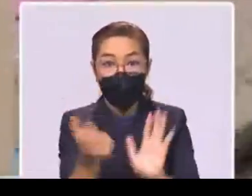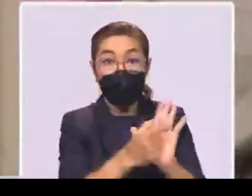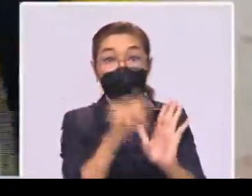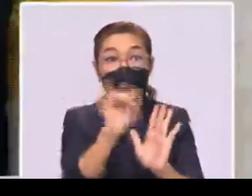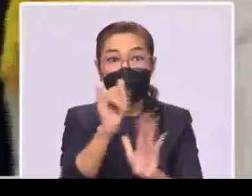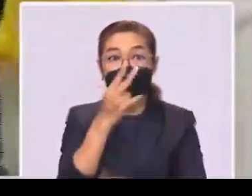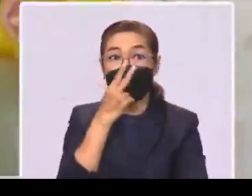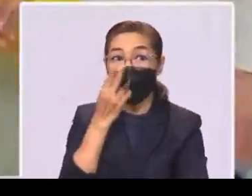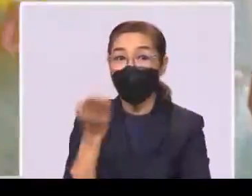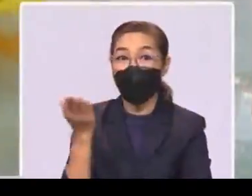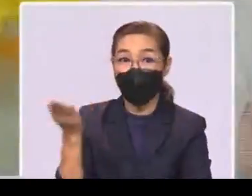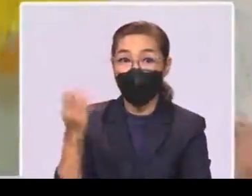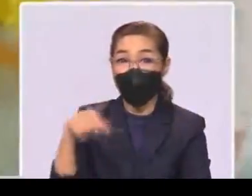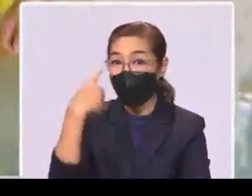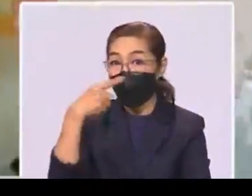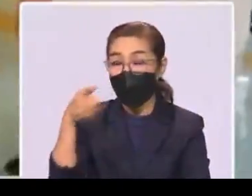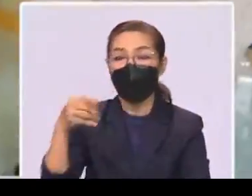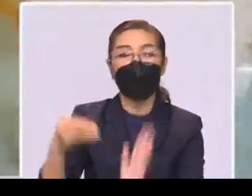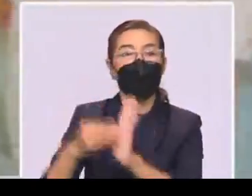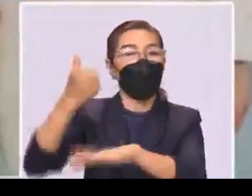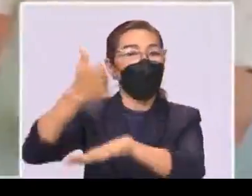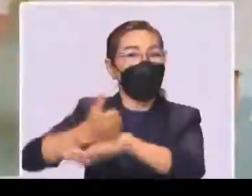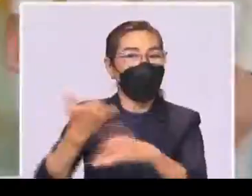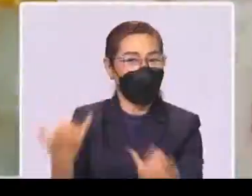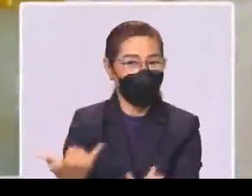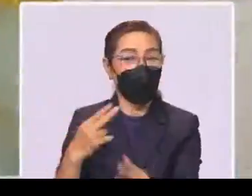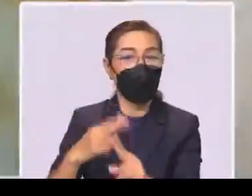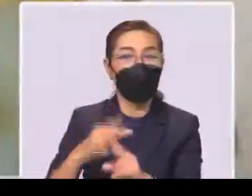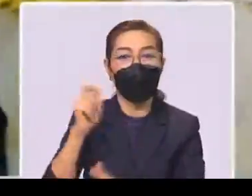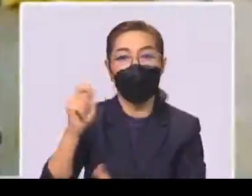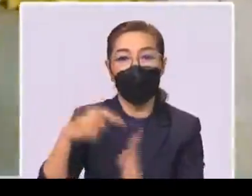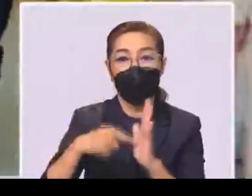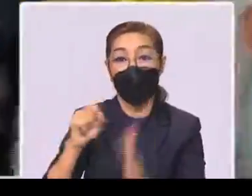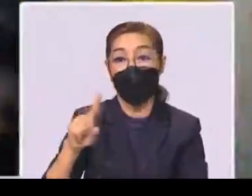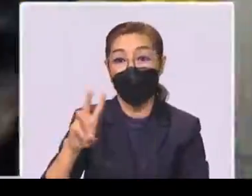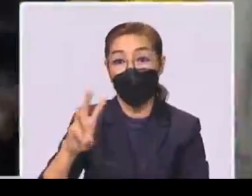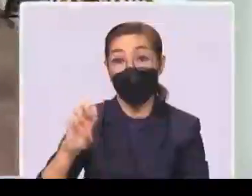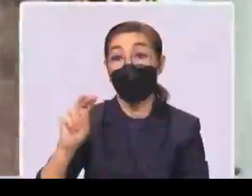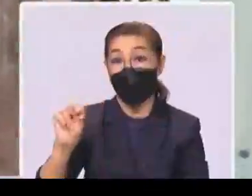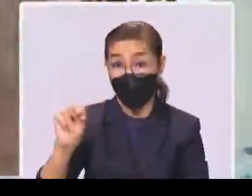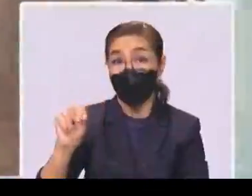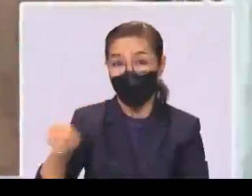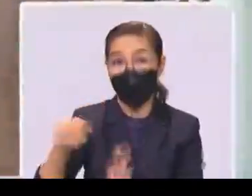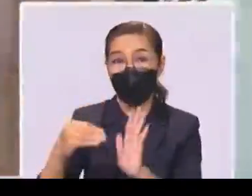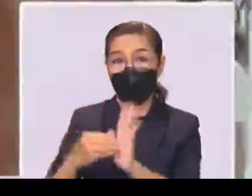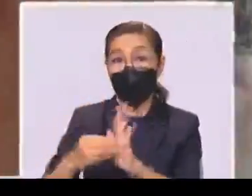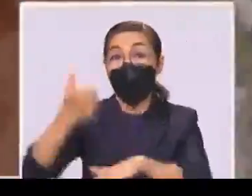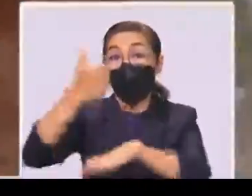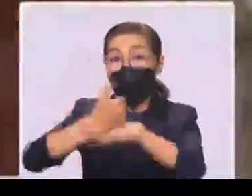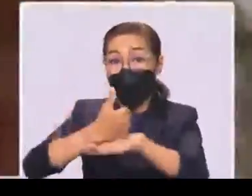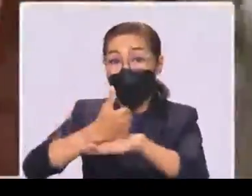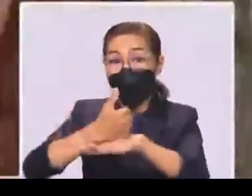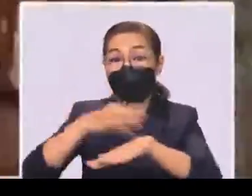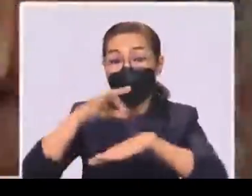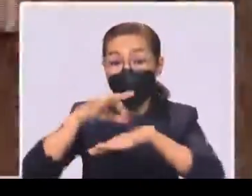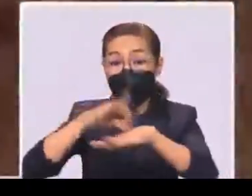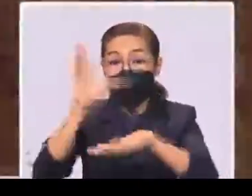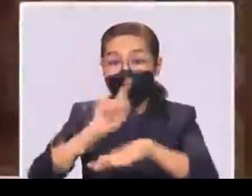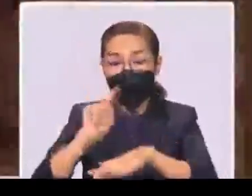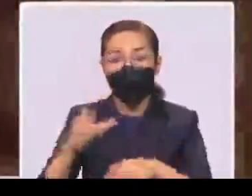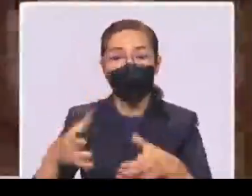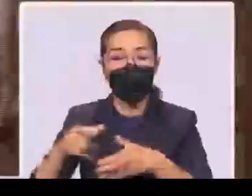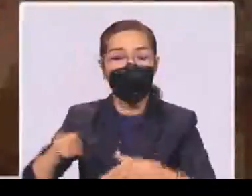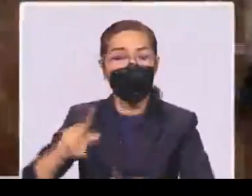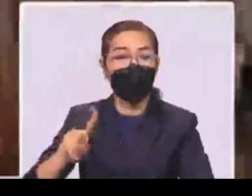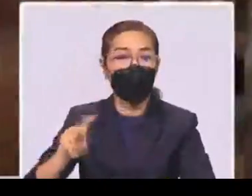เห็นก็คือท่านผู้ว่าปัจจุบันเอ่อท่านอัศวินขวัญเมืองเนาะเป็นผู้ว่าโดยคสช 5ปี 46